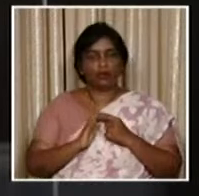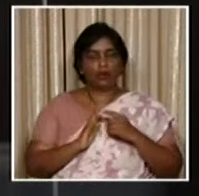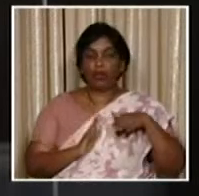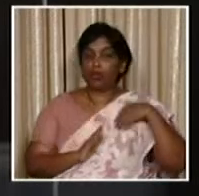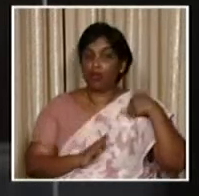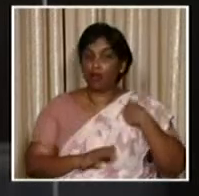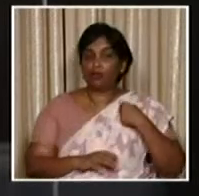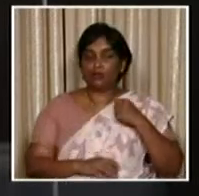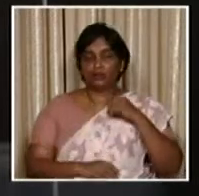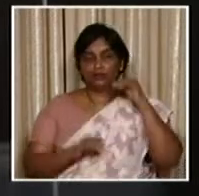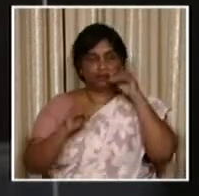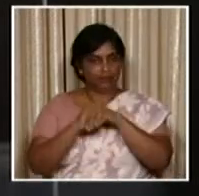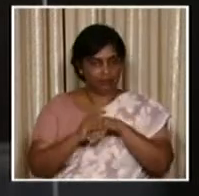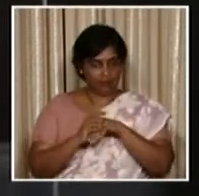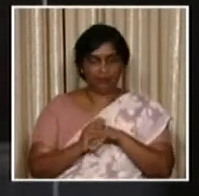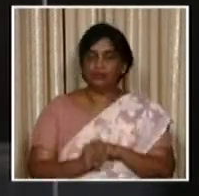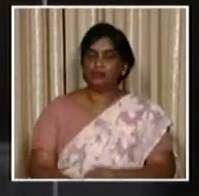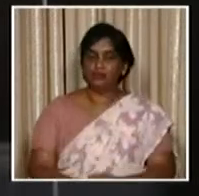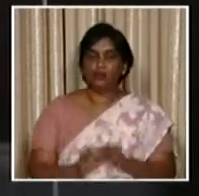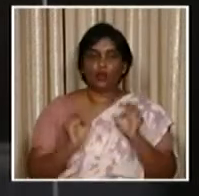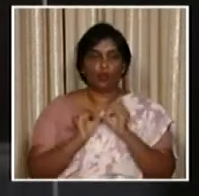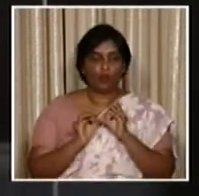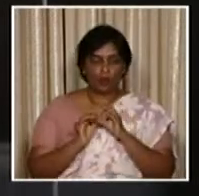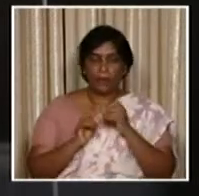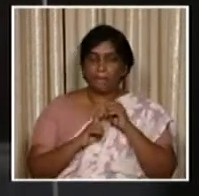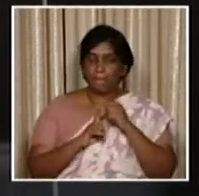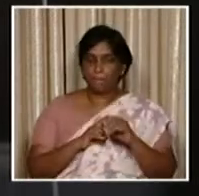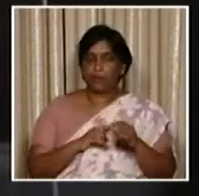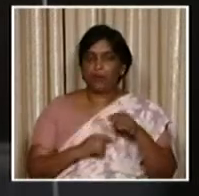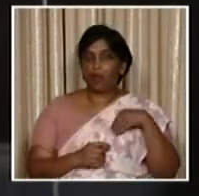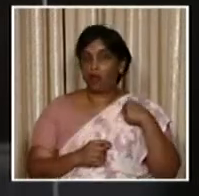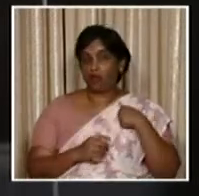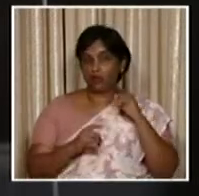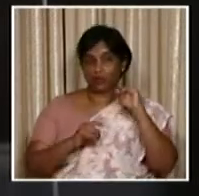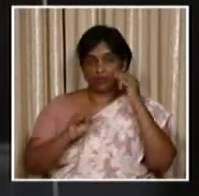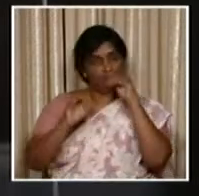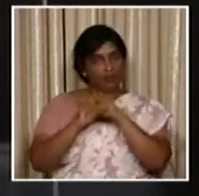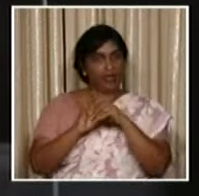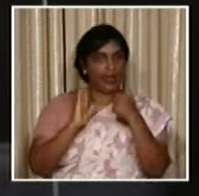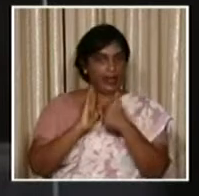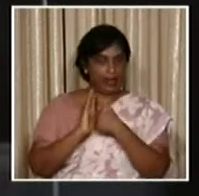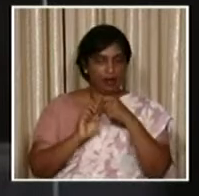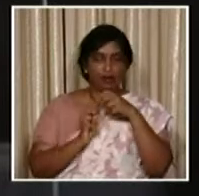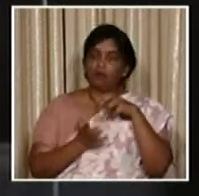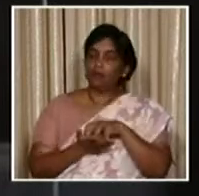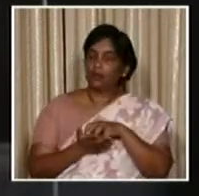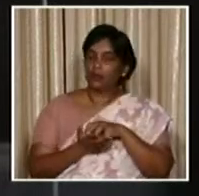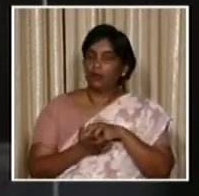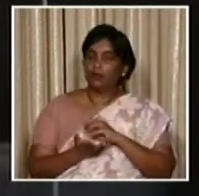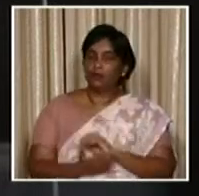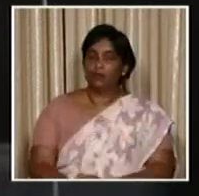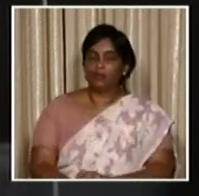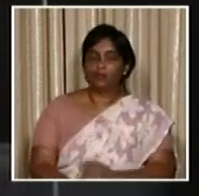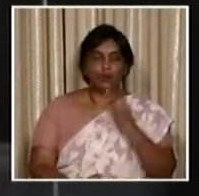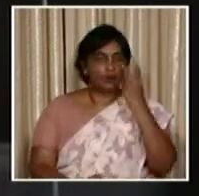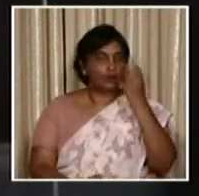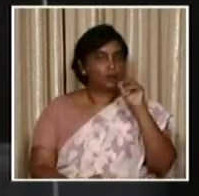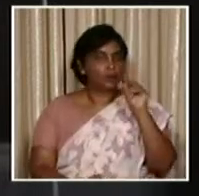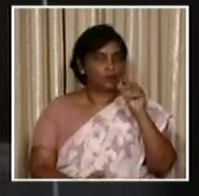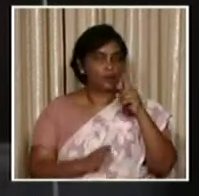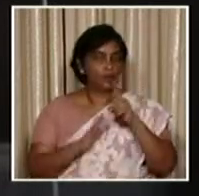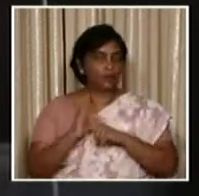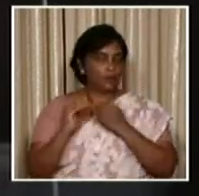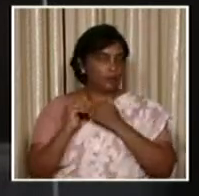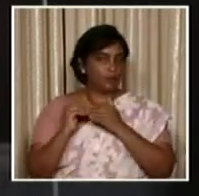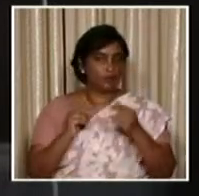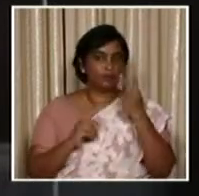wela hitiye. Boniface Perra senanka adhipati wela hitiya. Ilagata didas ekolah he Januari vali